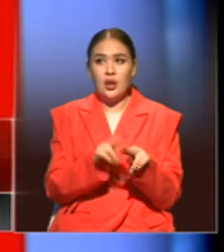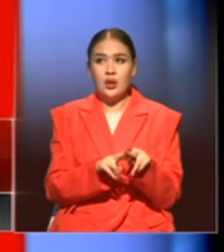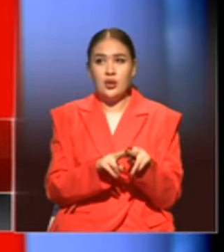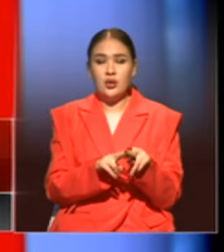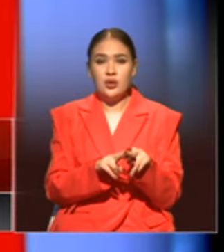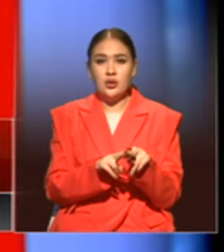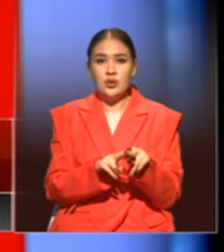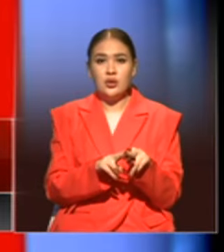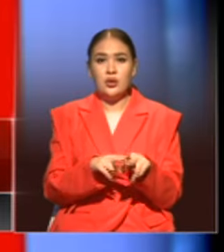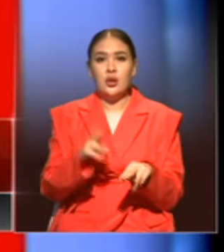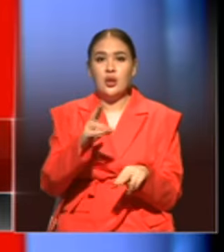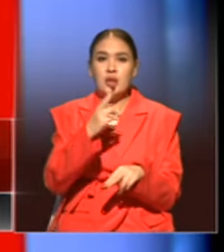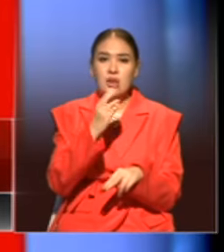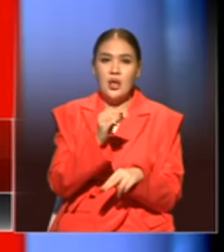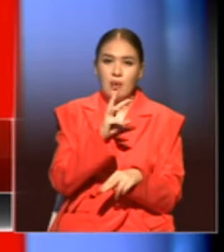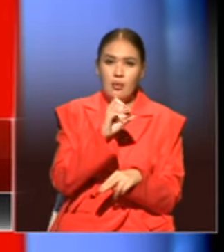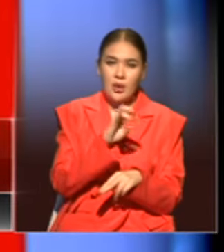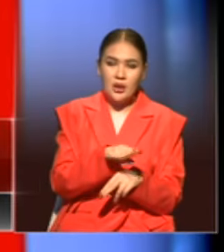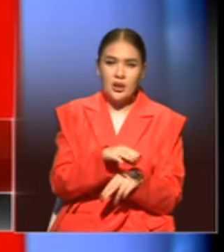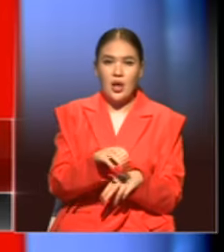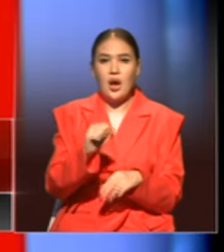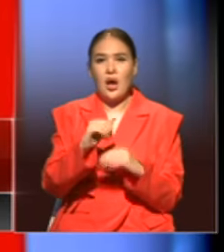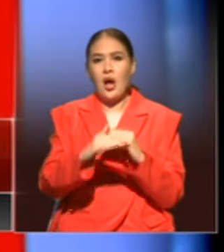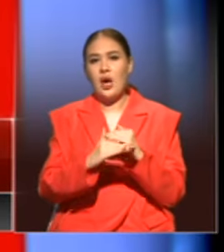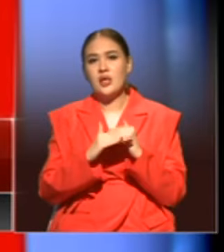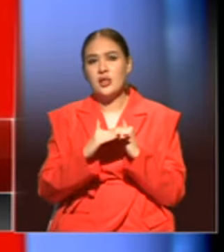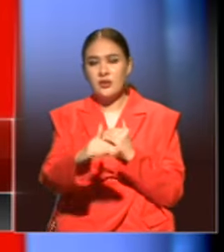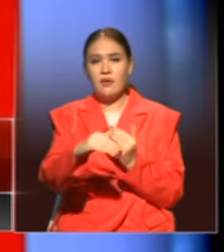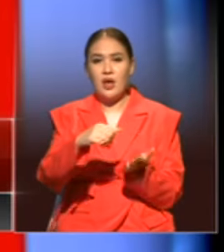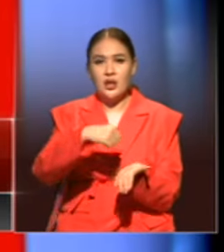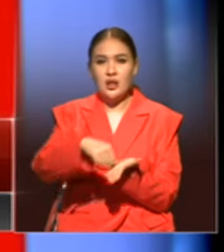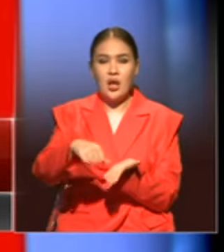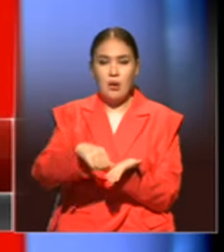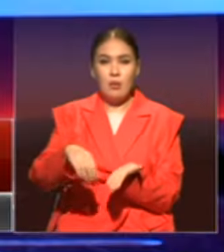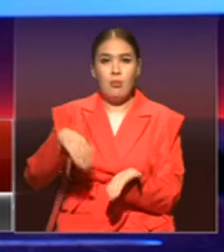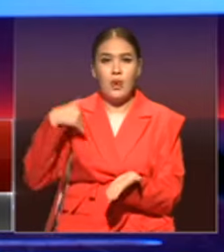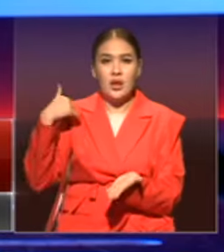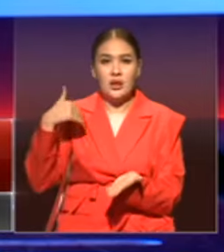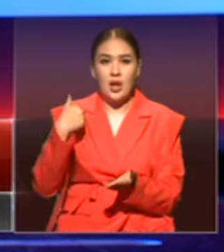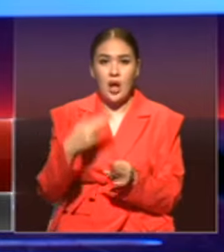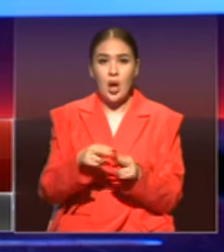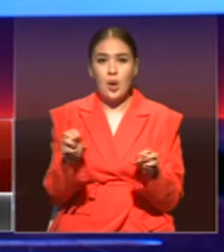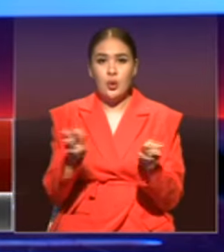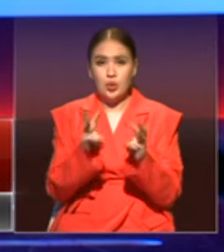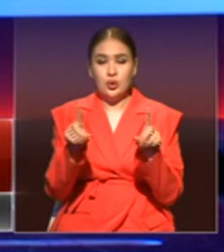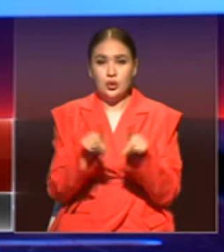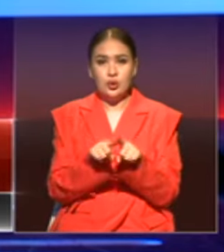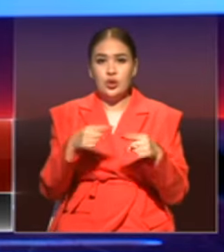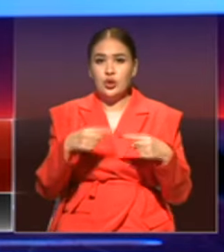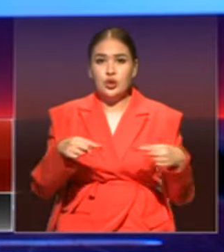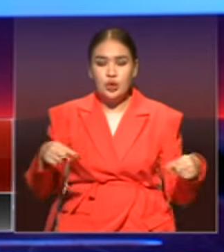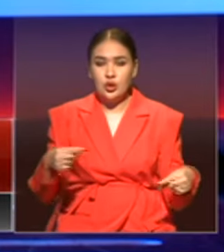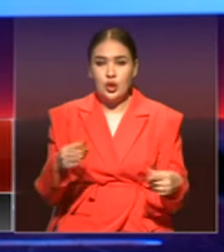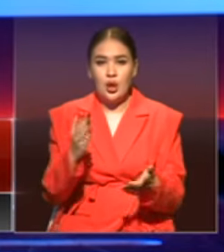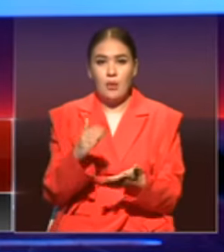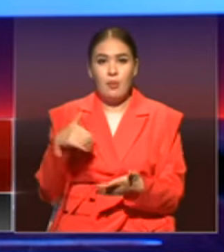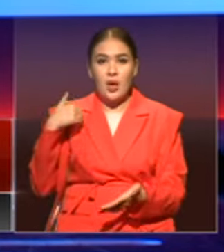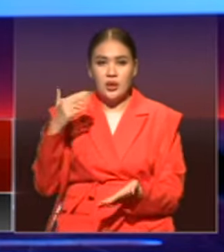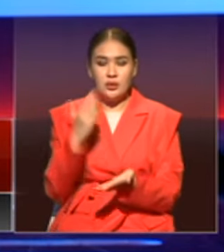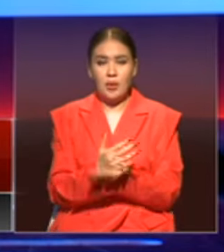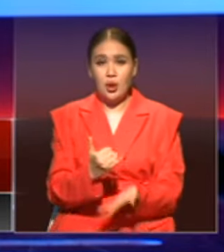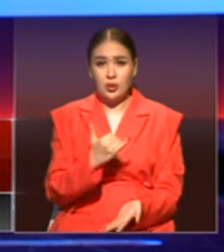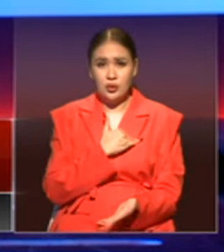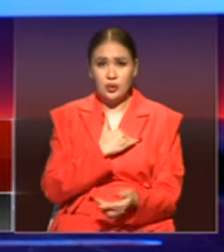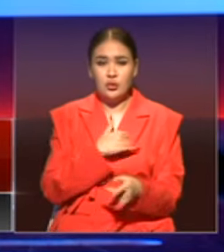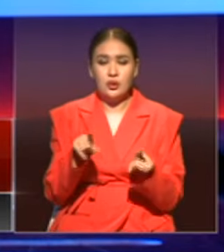құрылысына пайдаланады, немесе цемент ретінде кәдімгі асфальтқа, асфальт құрылысына пайдаланады екен. Осы өртеудің де өзінің неше түрлі пайдасы бар. Бізде енді шынын айтқан